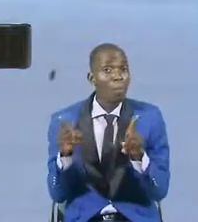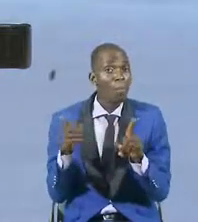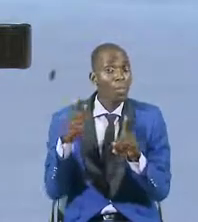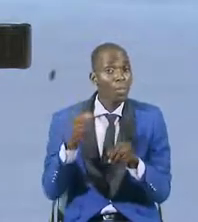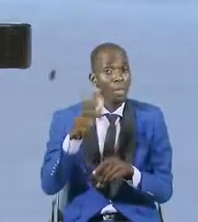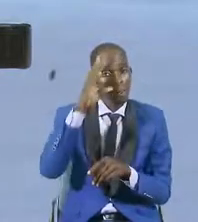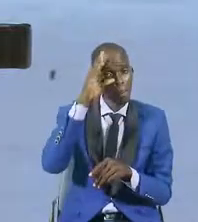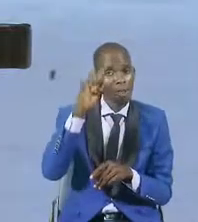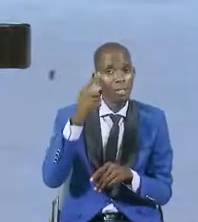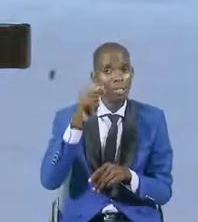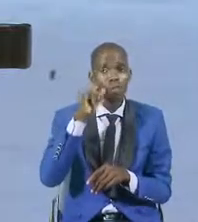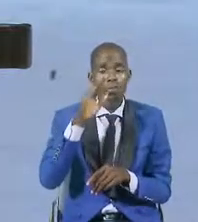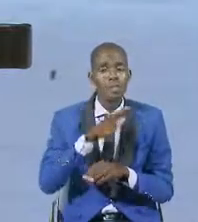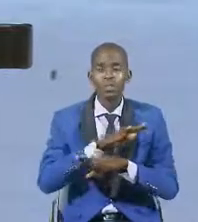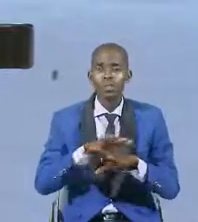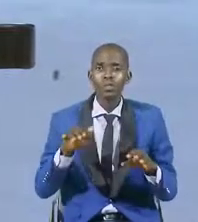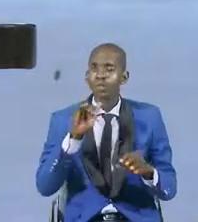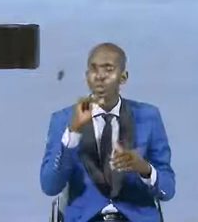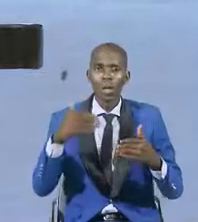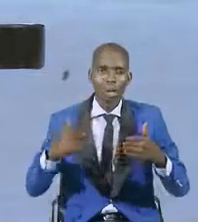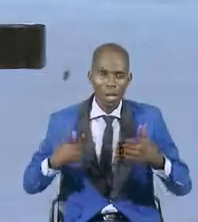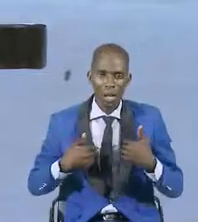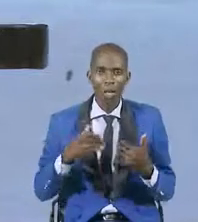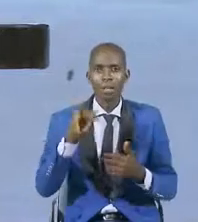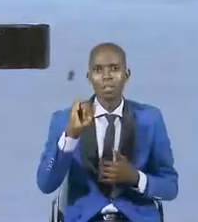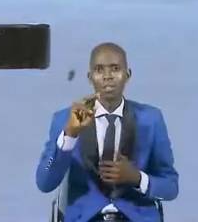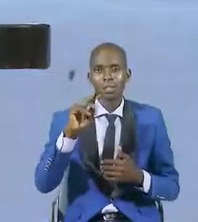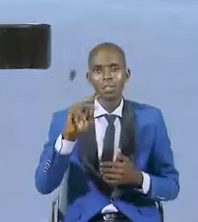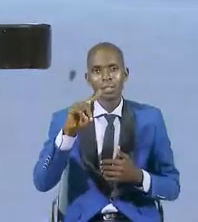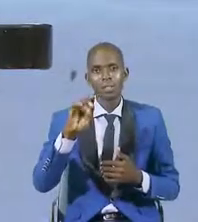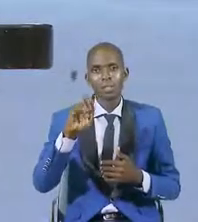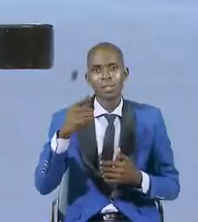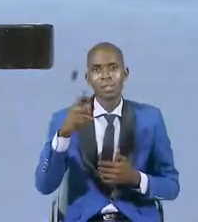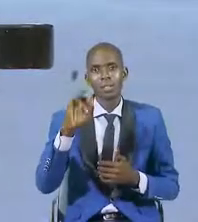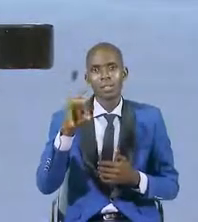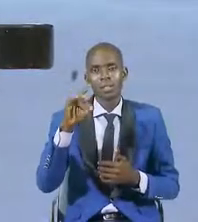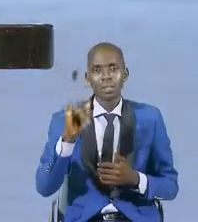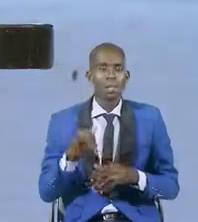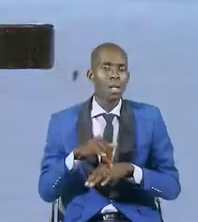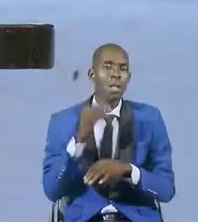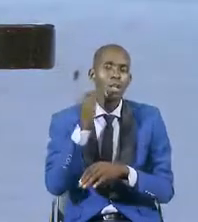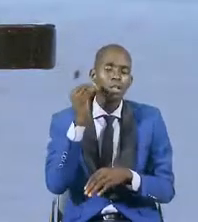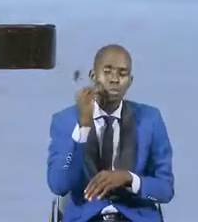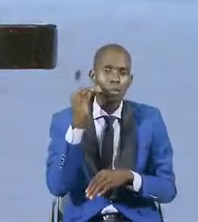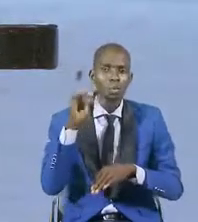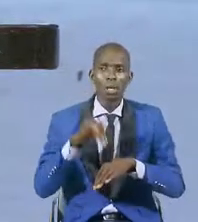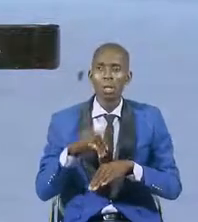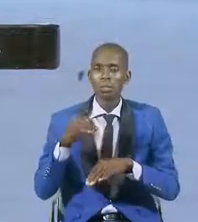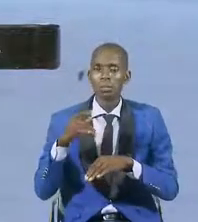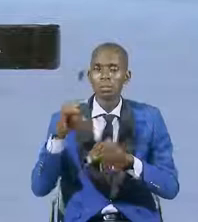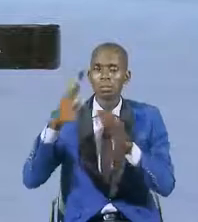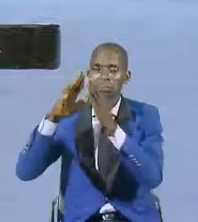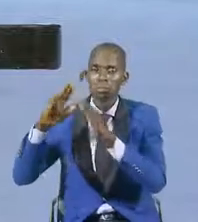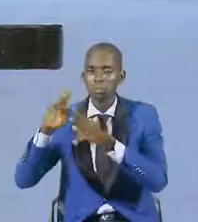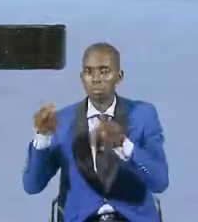Mais l'homme, la femme là, n'a pas l'intégrité à la maison. L'intégrité dans la communauté,